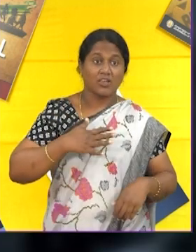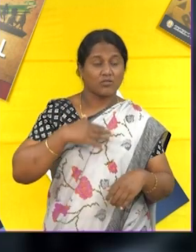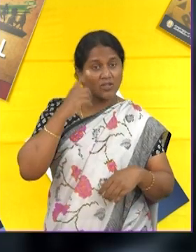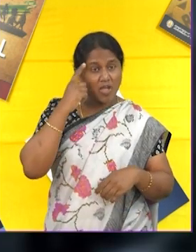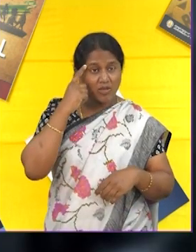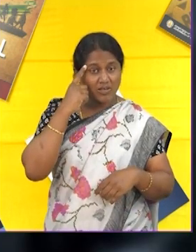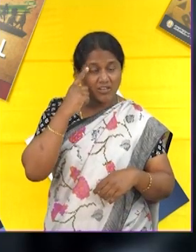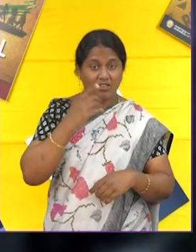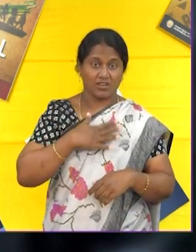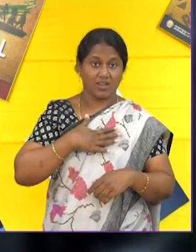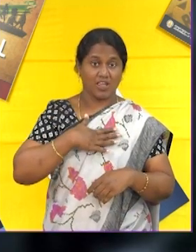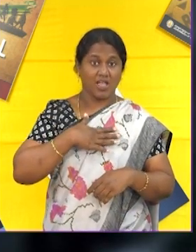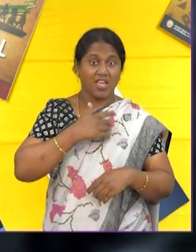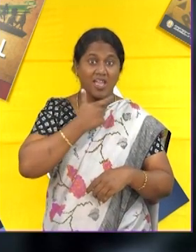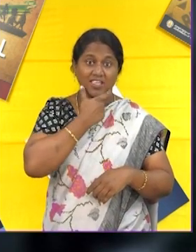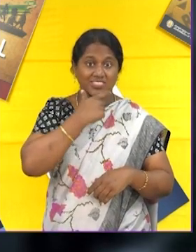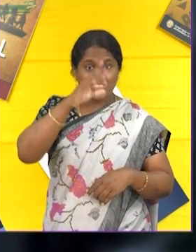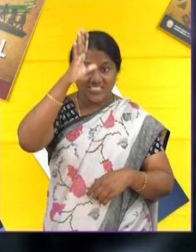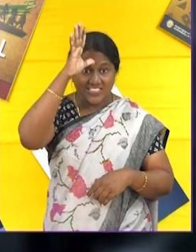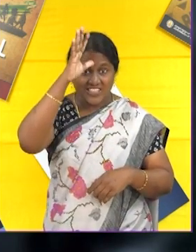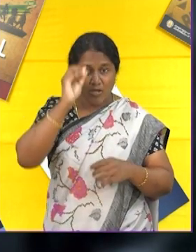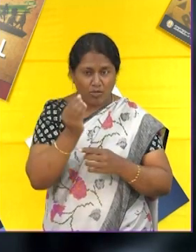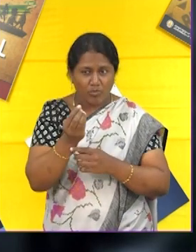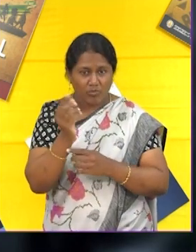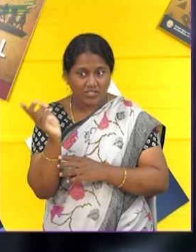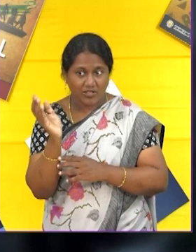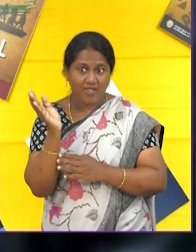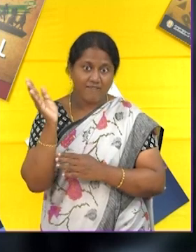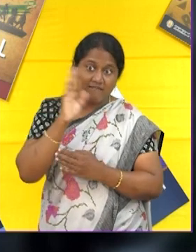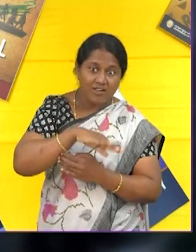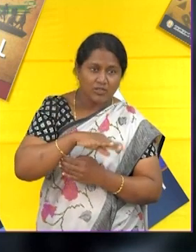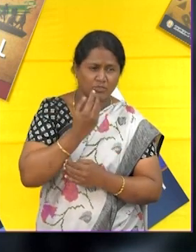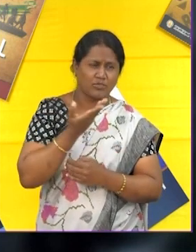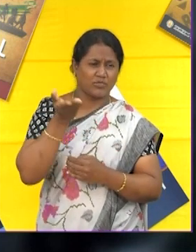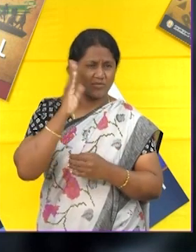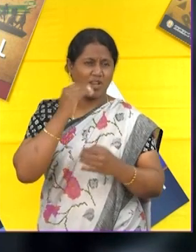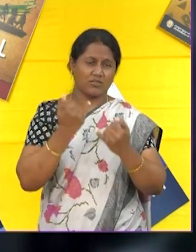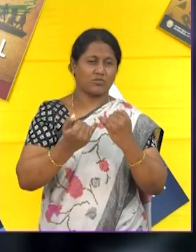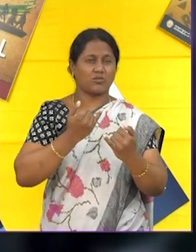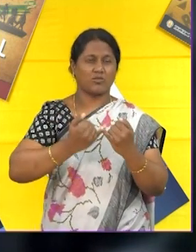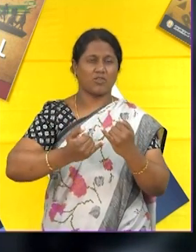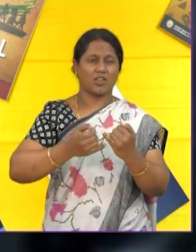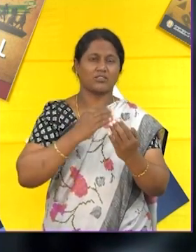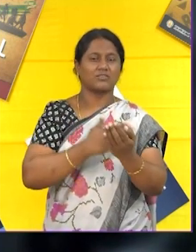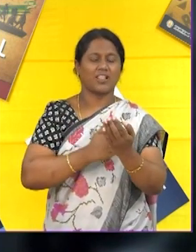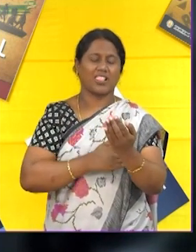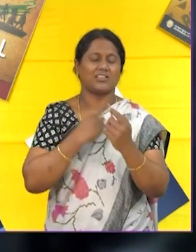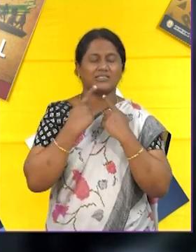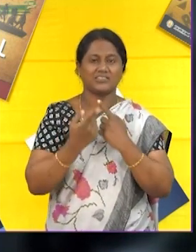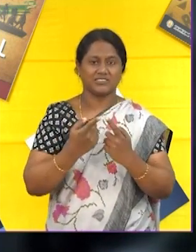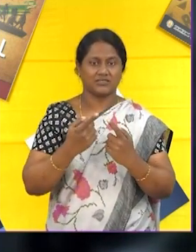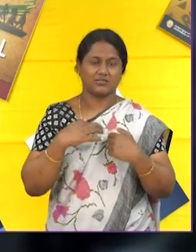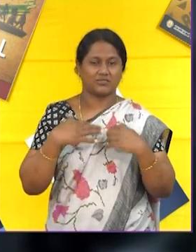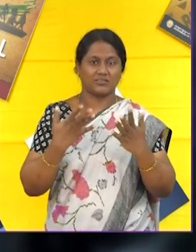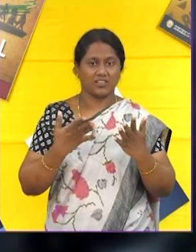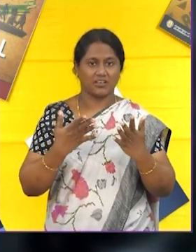உங்களுக்கு ஞாபகம் இருக்கா? எங்கள் தாத்தா மேலே ஒரு தடவை விழுந்துச்சே அப்படின்னு சொல்கிறாரு. அப்போனா ஒரு முன்னாடி உள்ள கதையில் ஒரு மென்ஷன் பண்ணியிருந்துருப்பாரா இருக்கும் இந்த